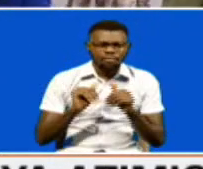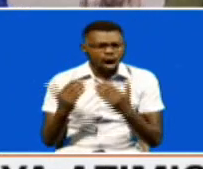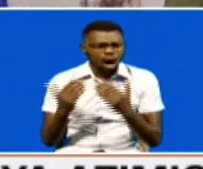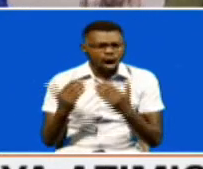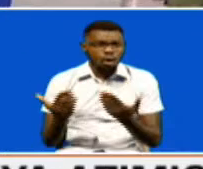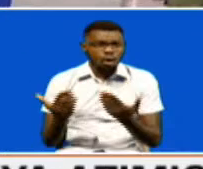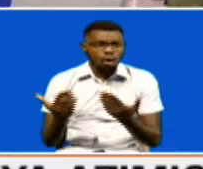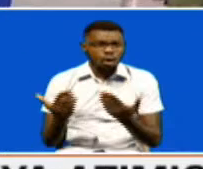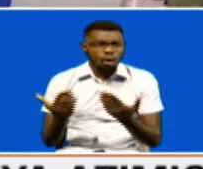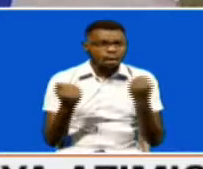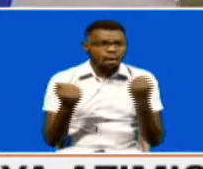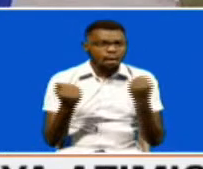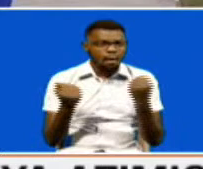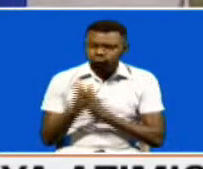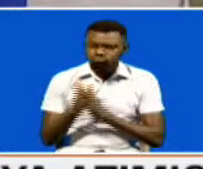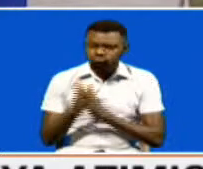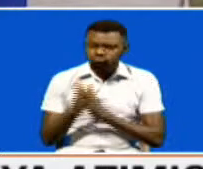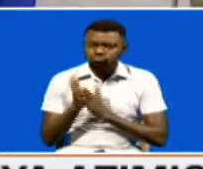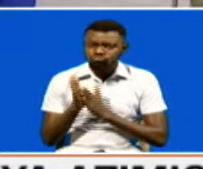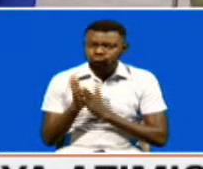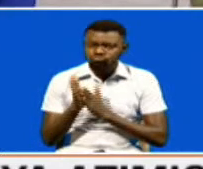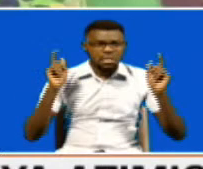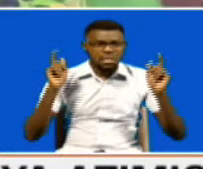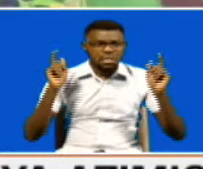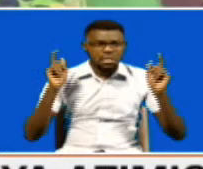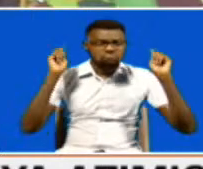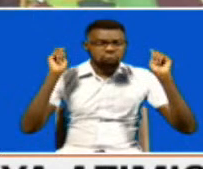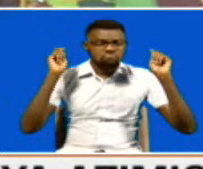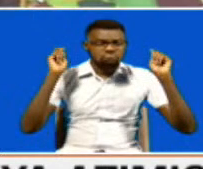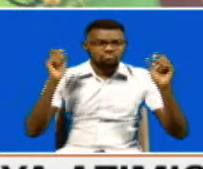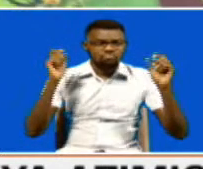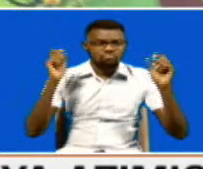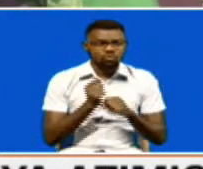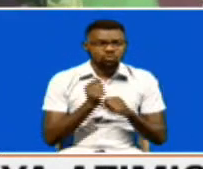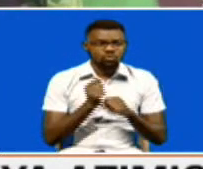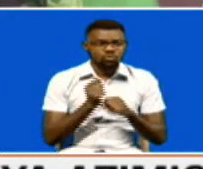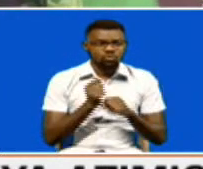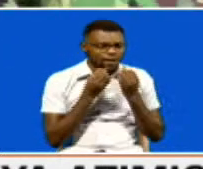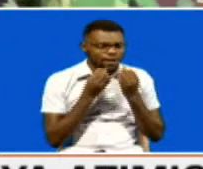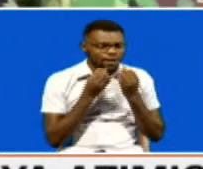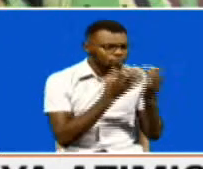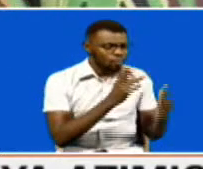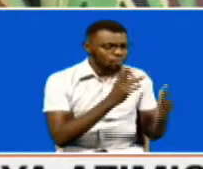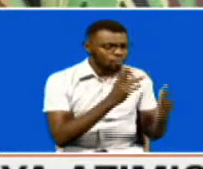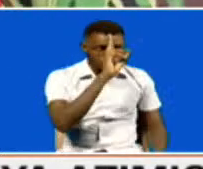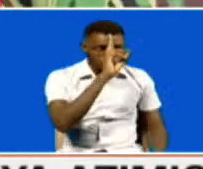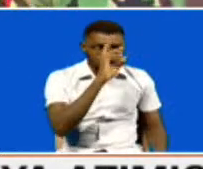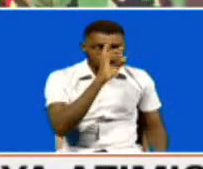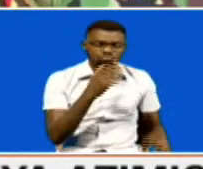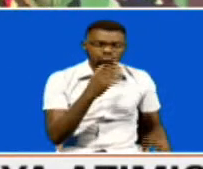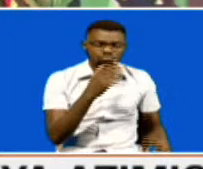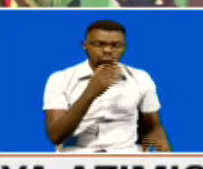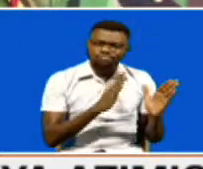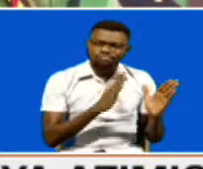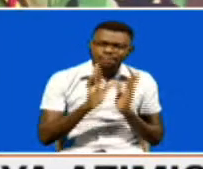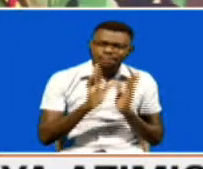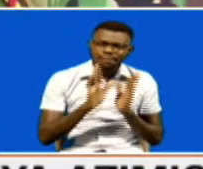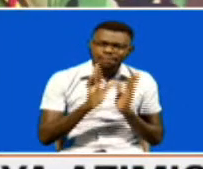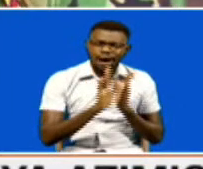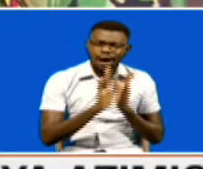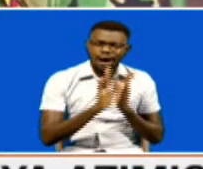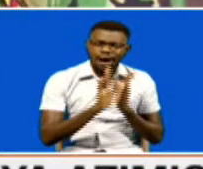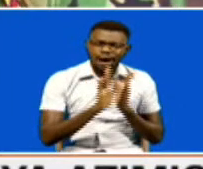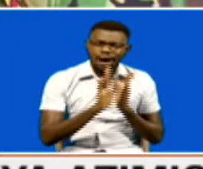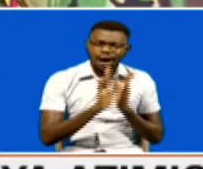yeyote anayekusudia kuitisha mkutano wa hadhara au maandamano atamjulisha afisa mthibiti kuhusu nia hiyo angalau